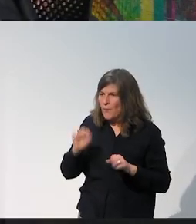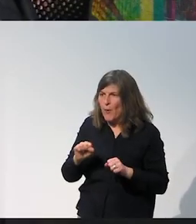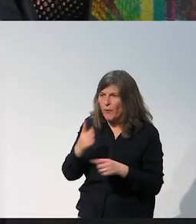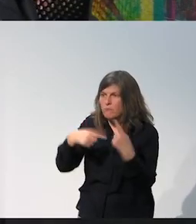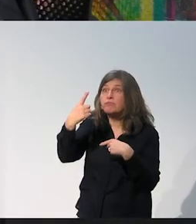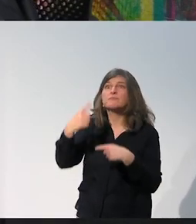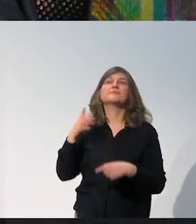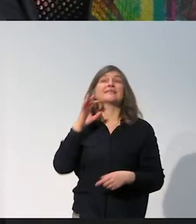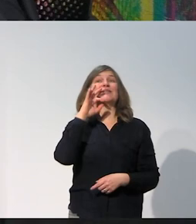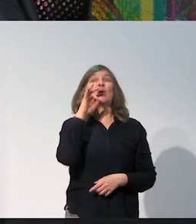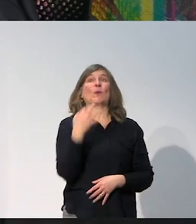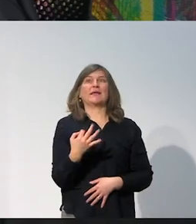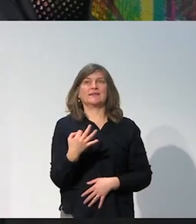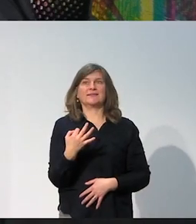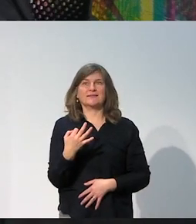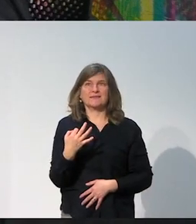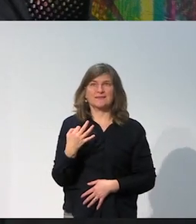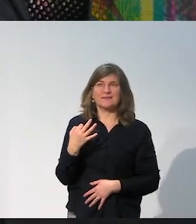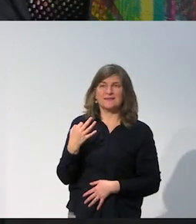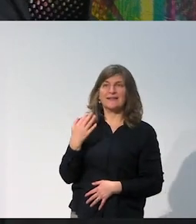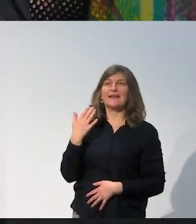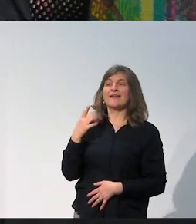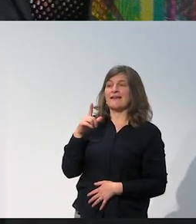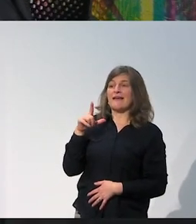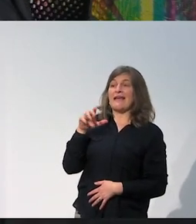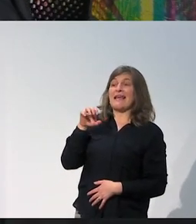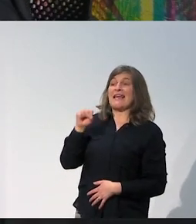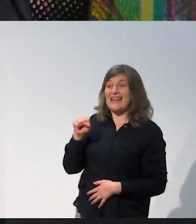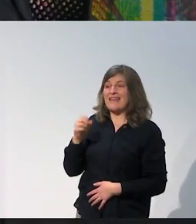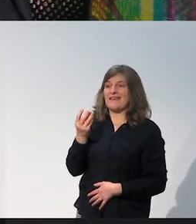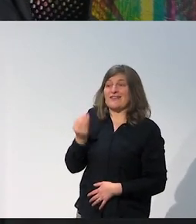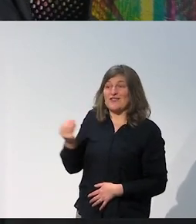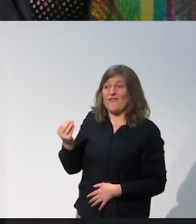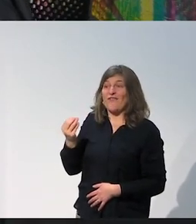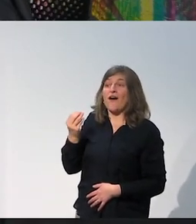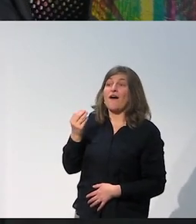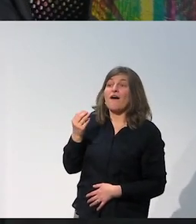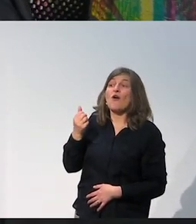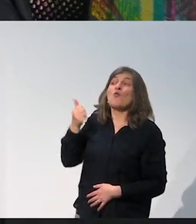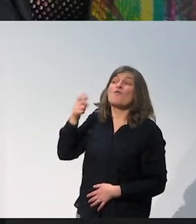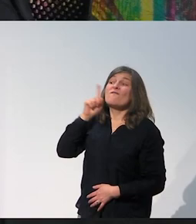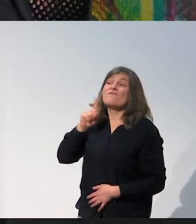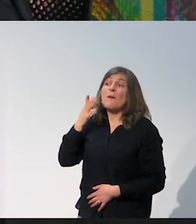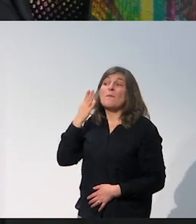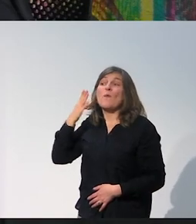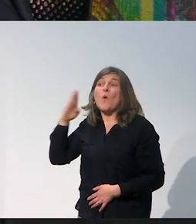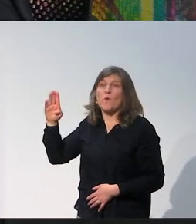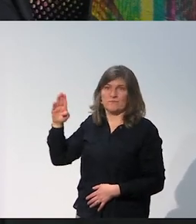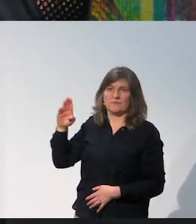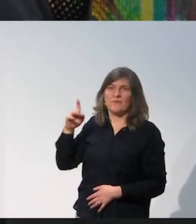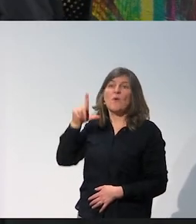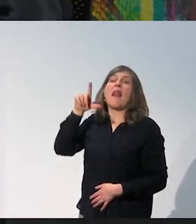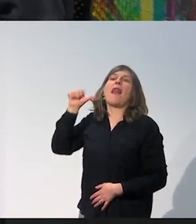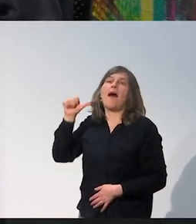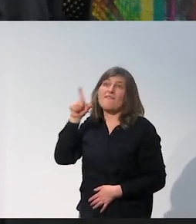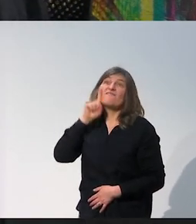est une question d'article. Les enfants d'une femme divorcée, venez-vous de dire, on va dire... les enfants de la femme